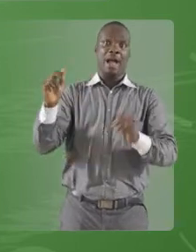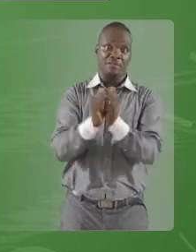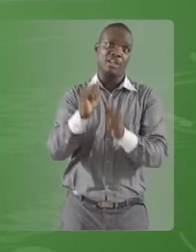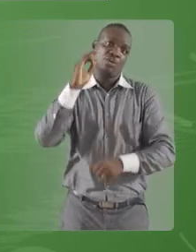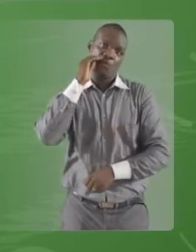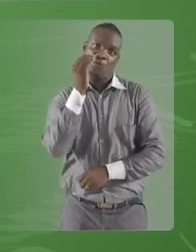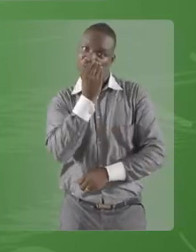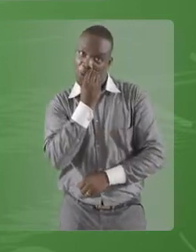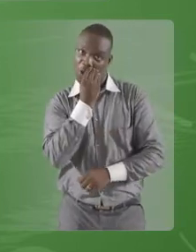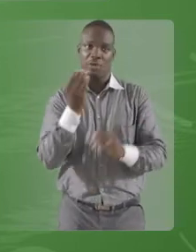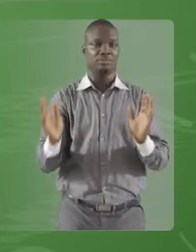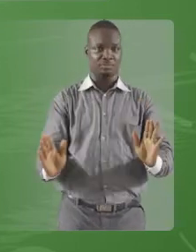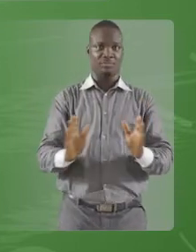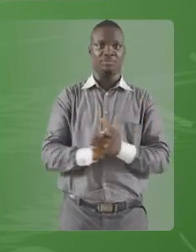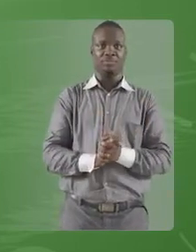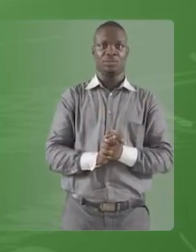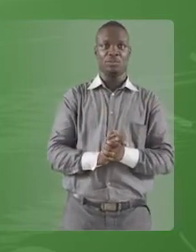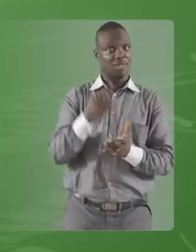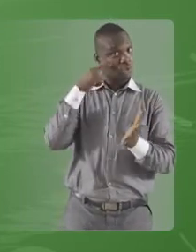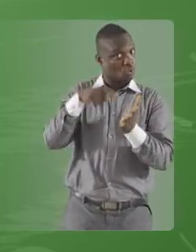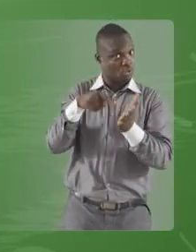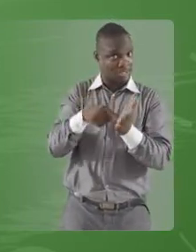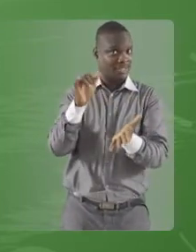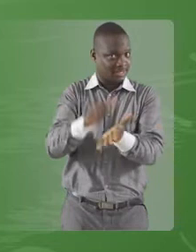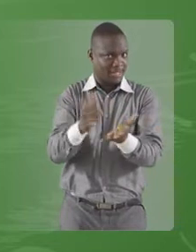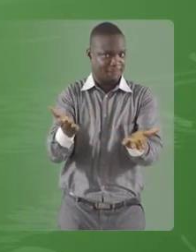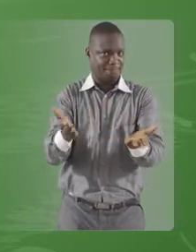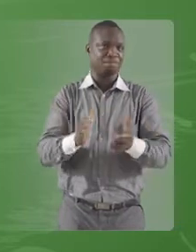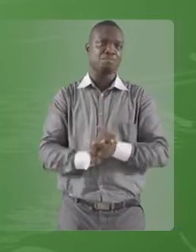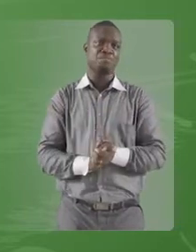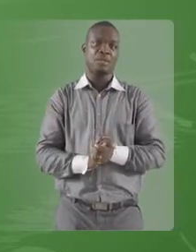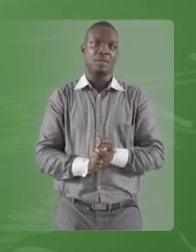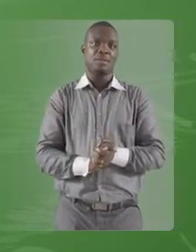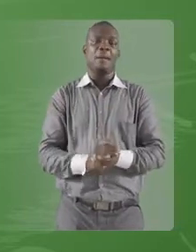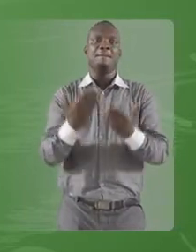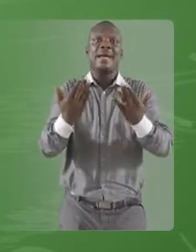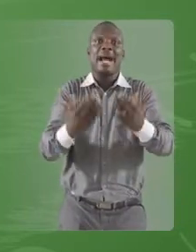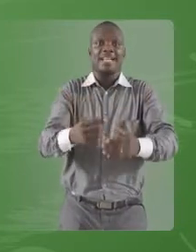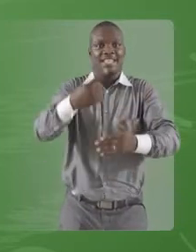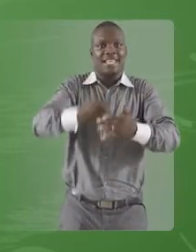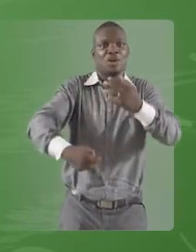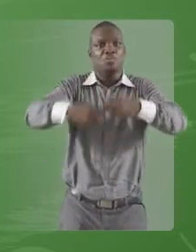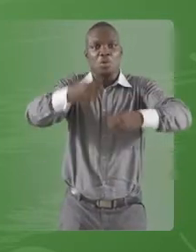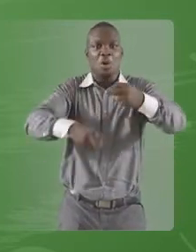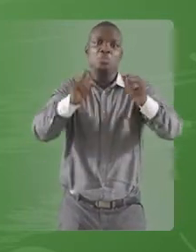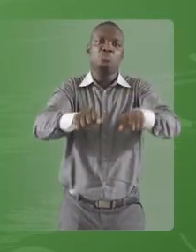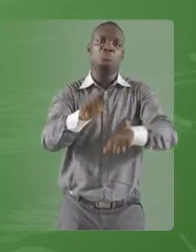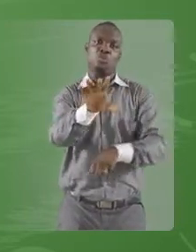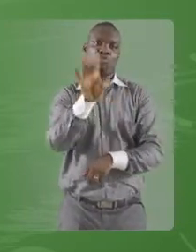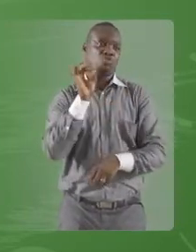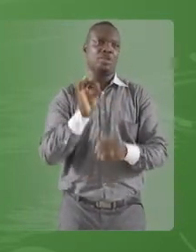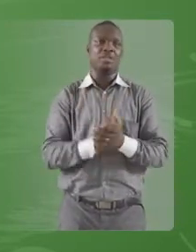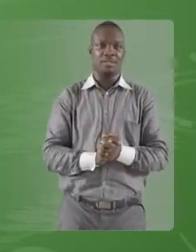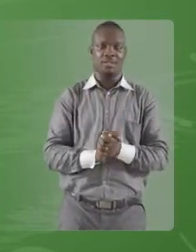forment chez les plantes à fleurs. Et de ce constat, quel est le problème qui se dégage? Eh bien, le problème